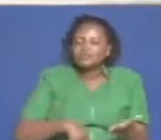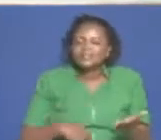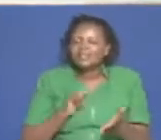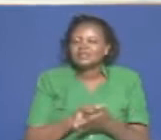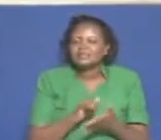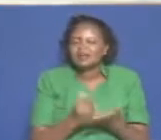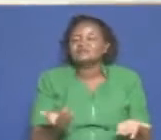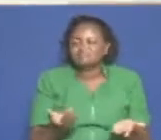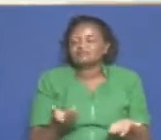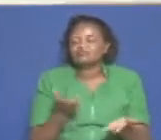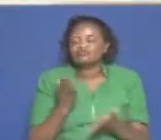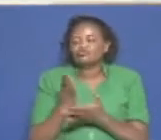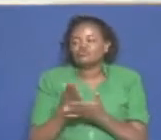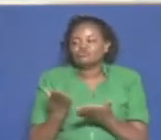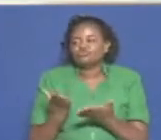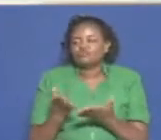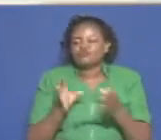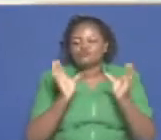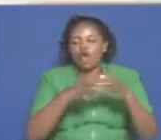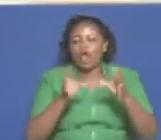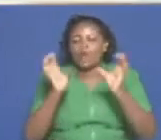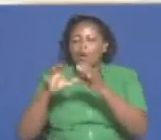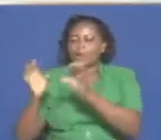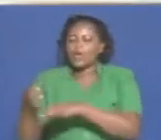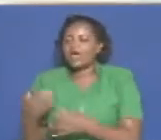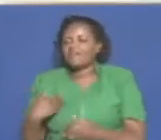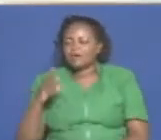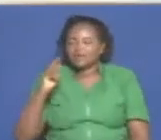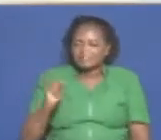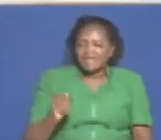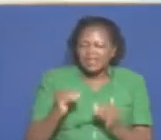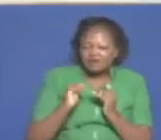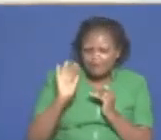fulani kwa levels tofauti. Kukuwa na NCA wampatie level yake,